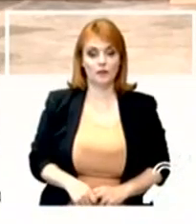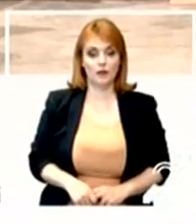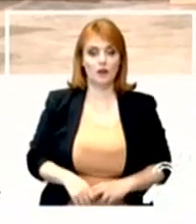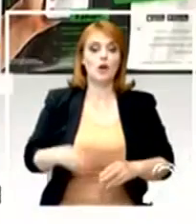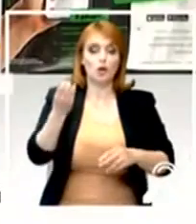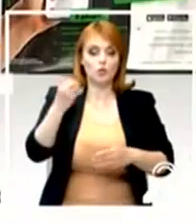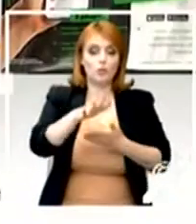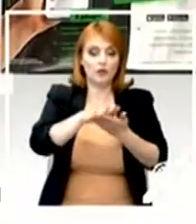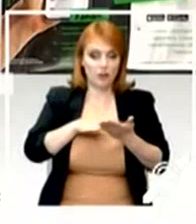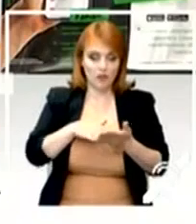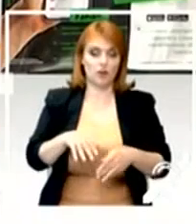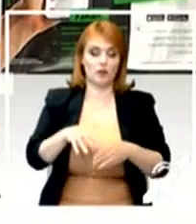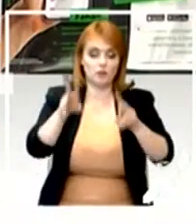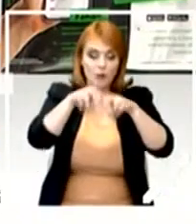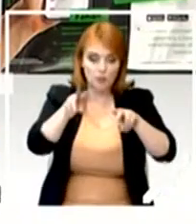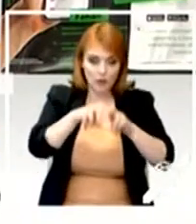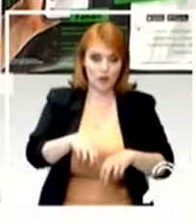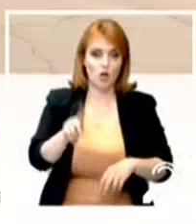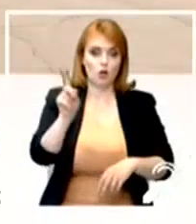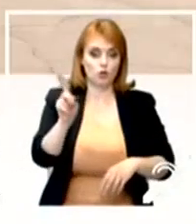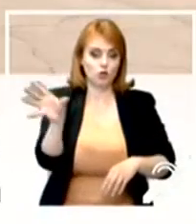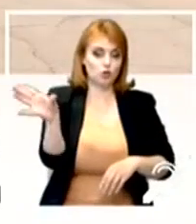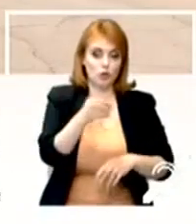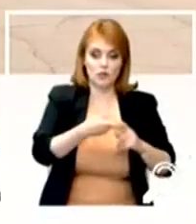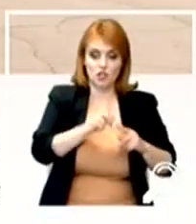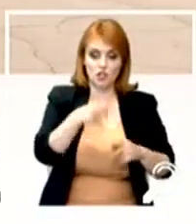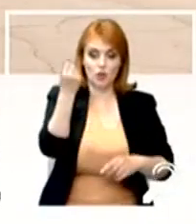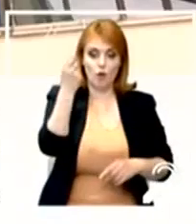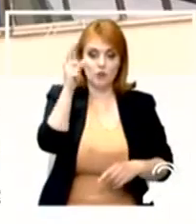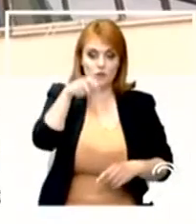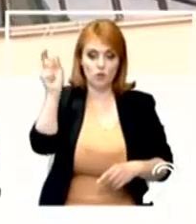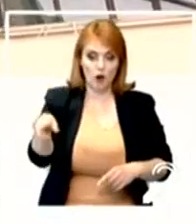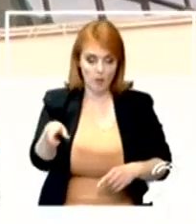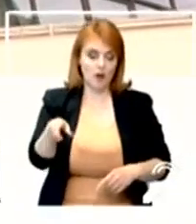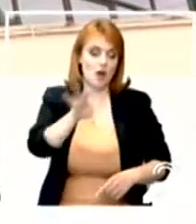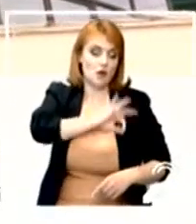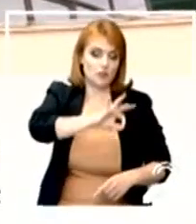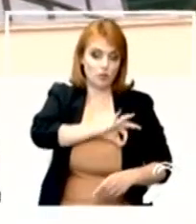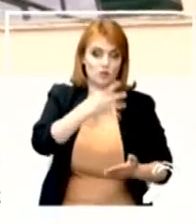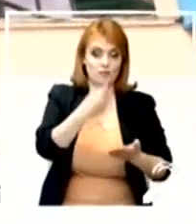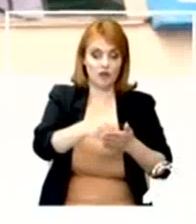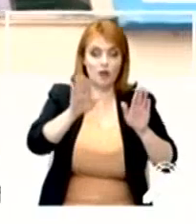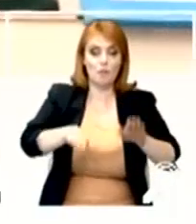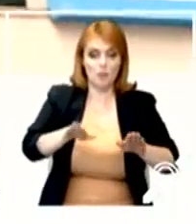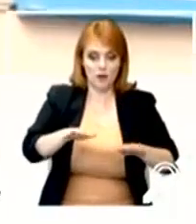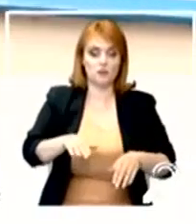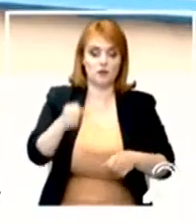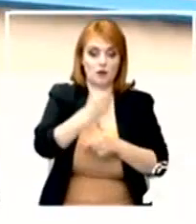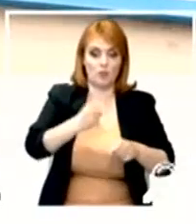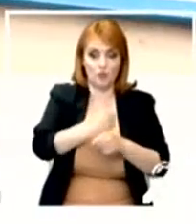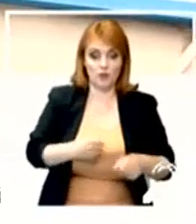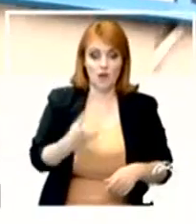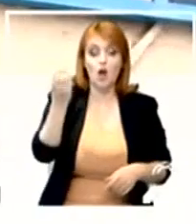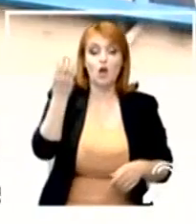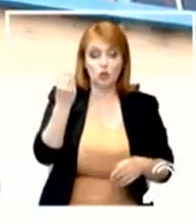Urmărirea penală pe abuz în serviciu și delapidarea fondurilor externe destinate refugiaților a fost începută în februarie. În urma